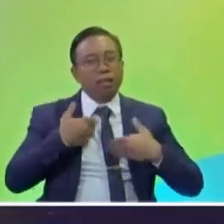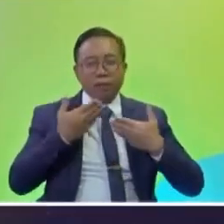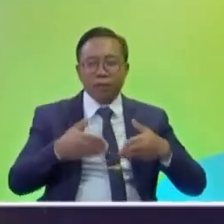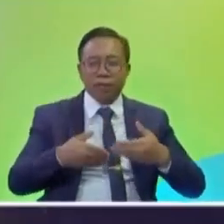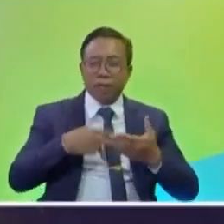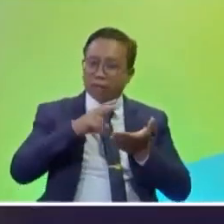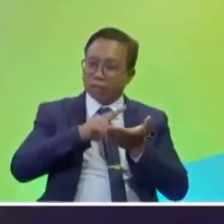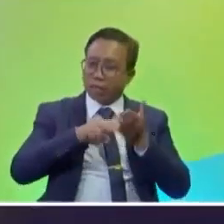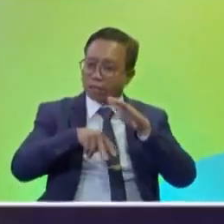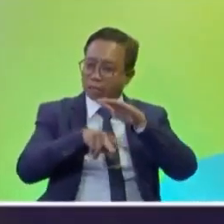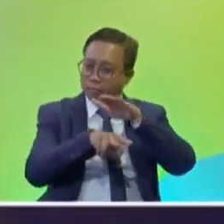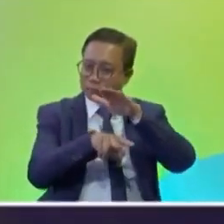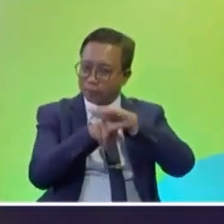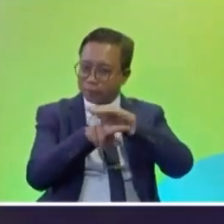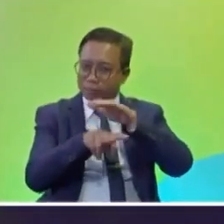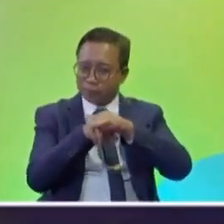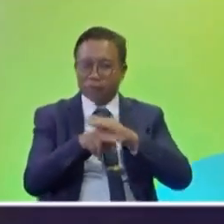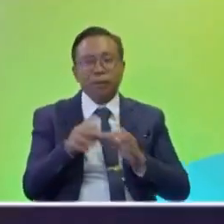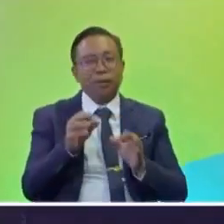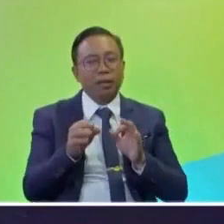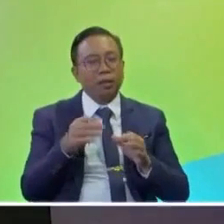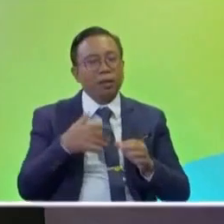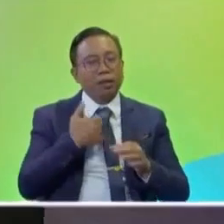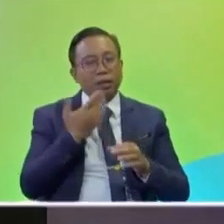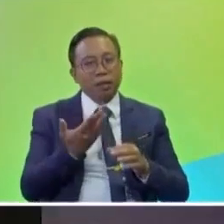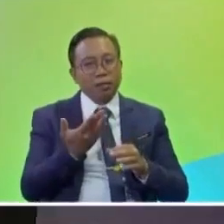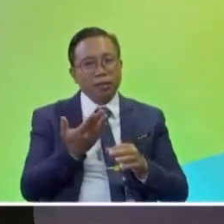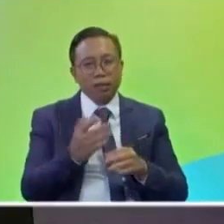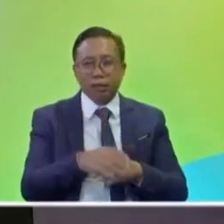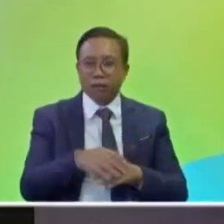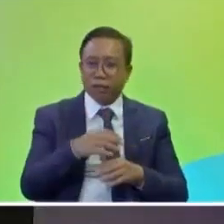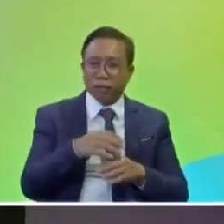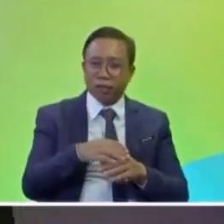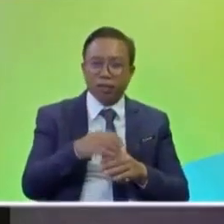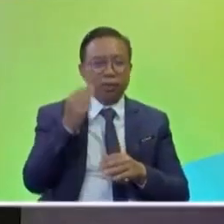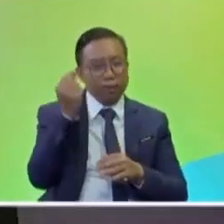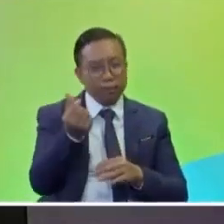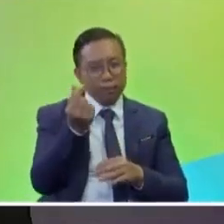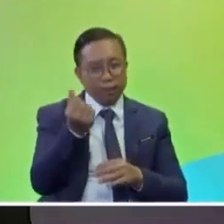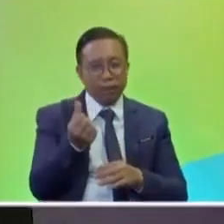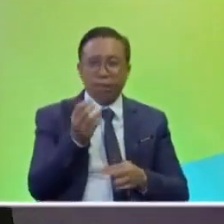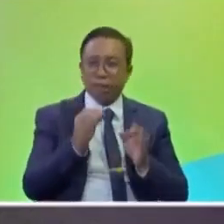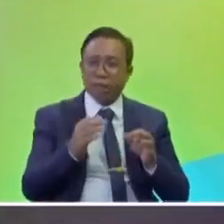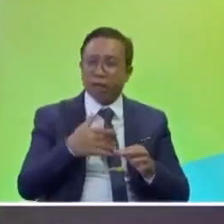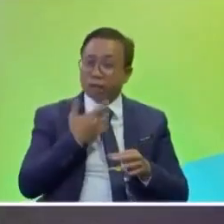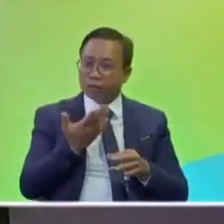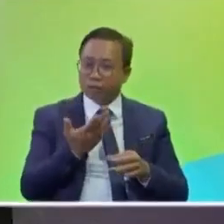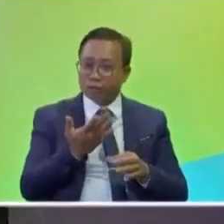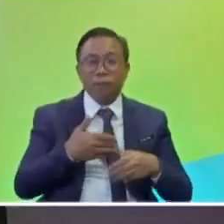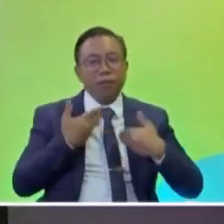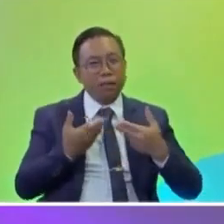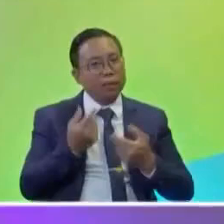rasa gembira, hentak kaki. Kalau rasa gembira, petik jari. Kalau